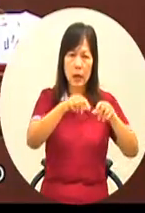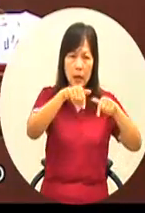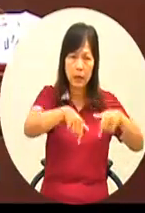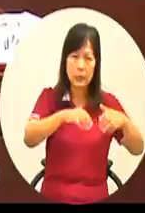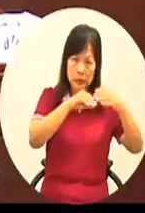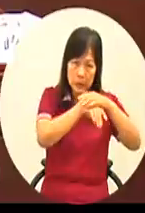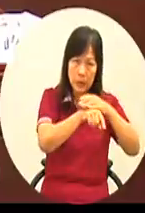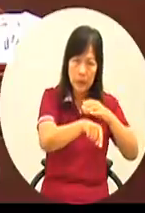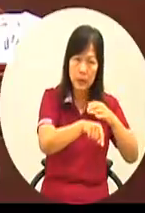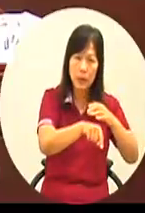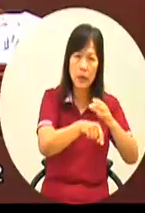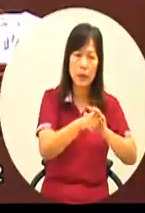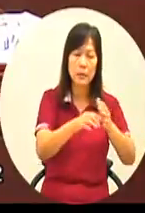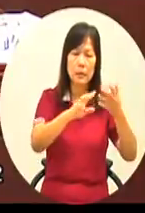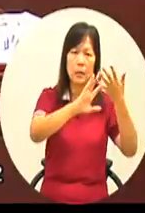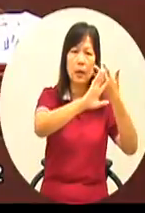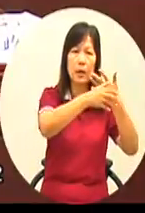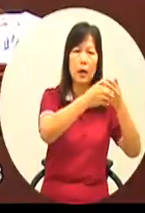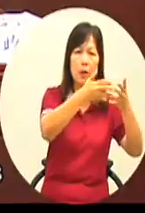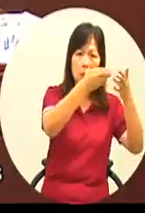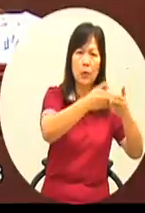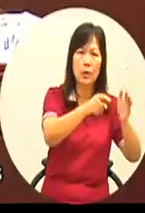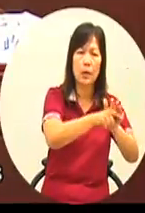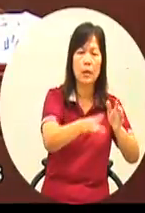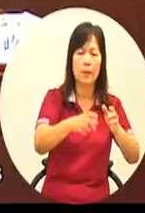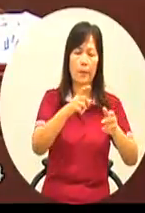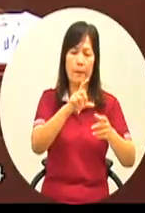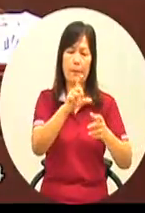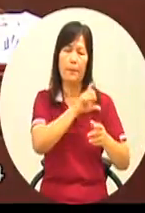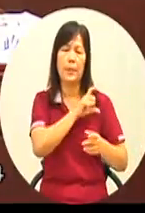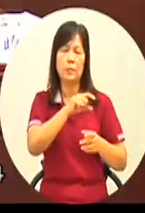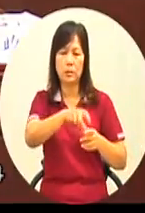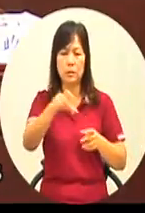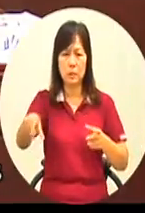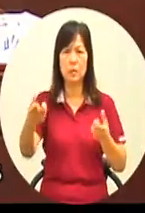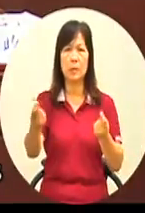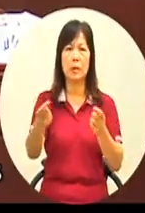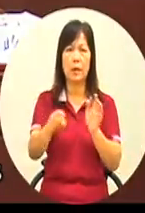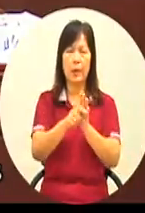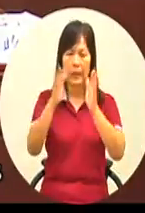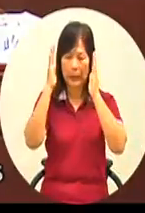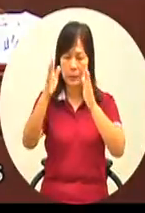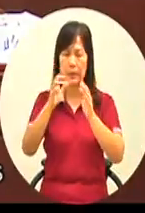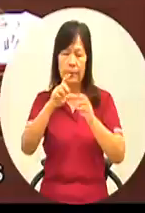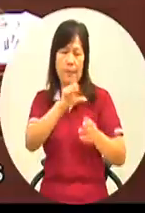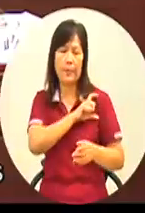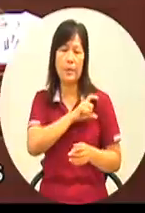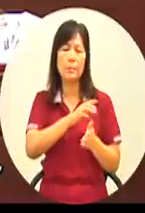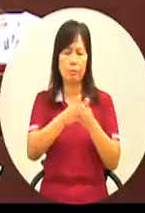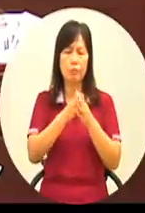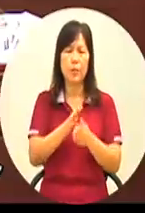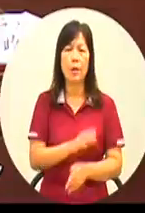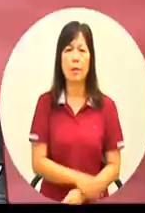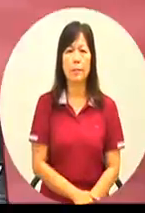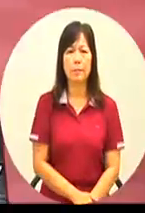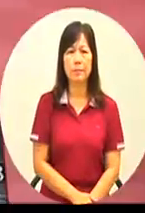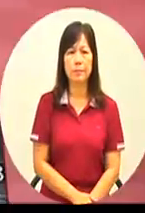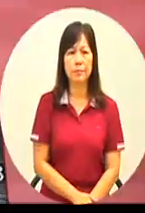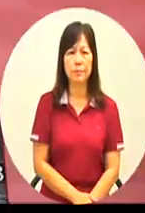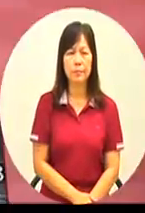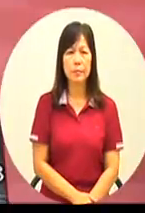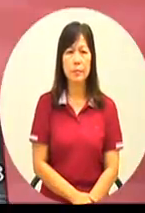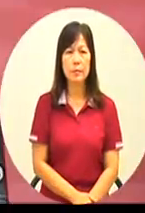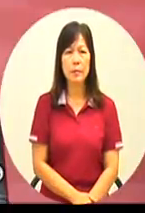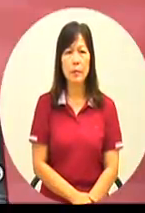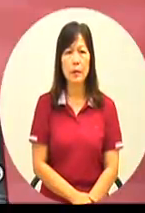那个所在，其实它的名叫做图博，等于我们是正名，正名。 好，那我请张局长，